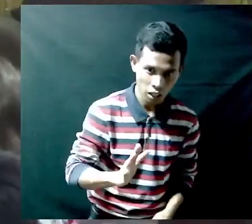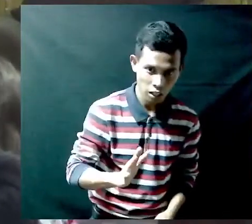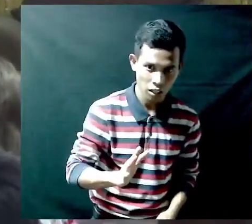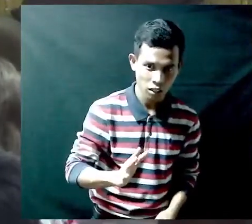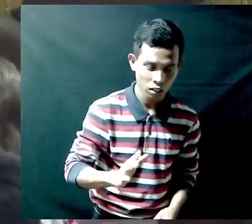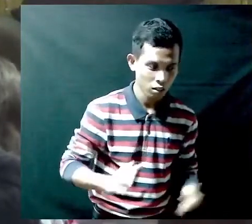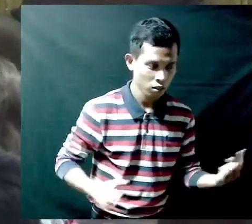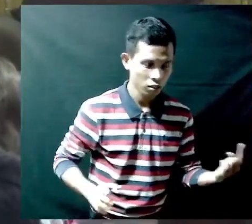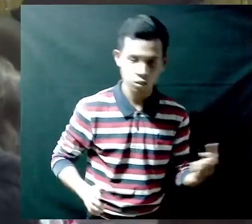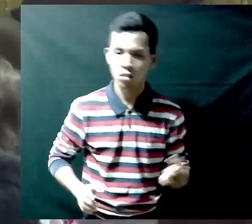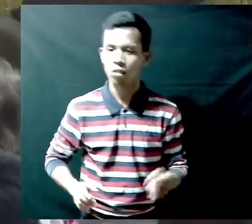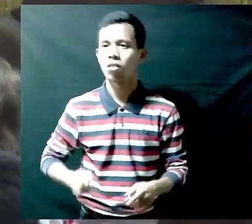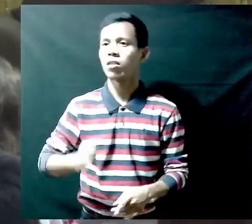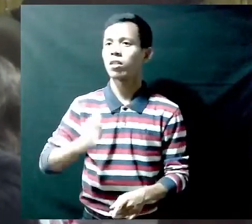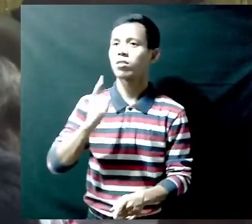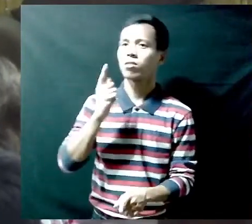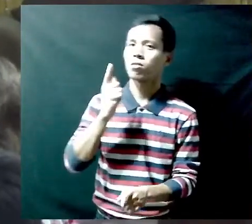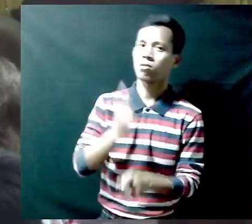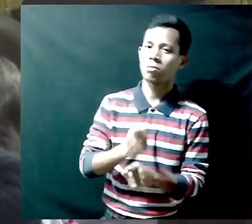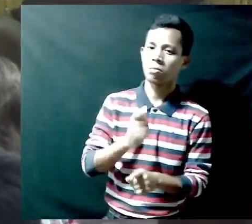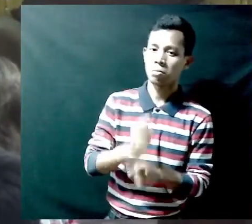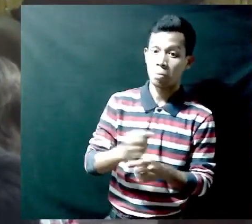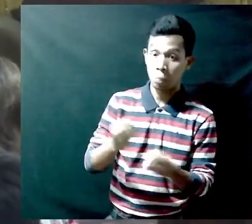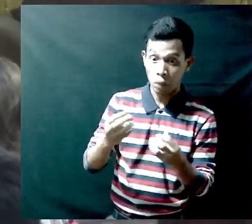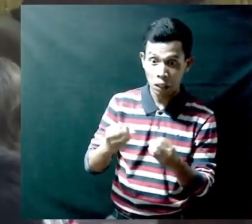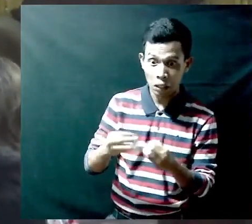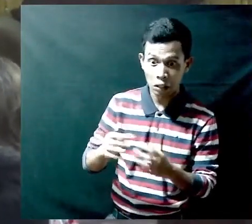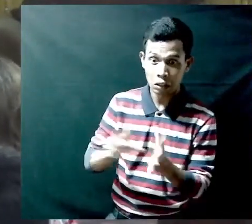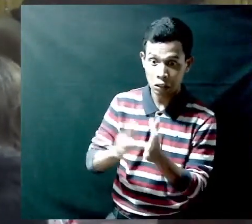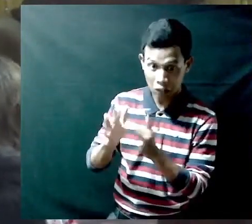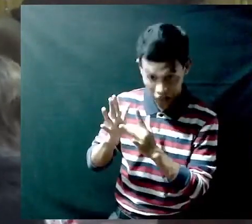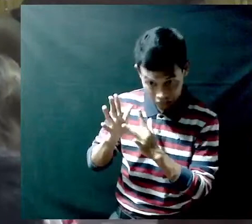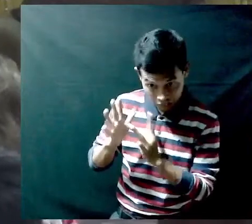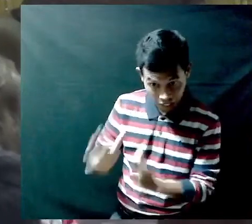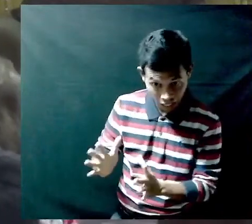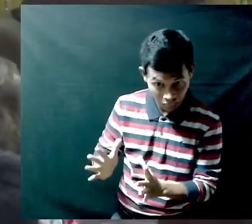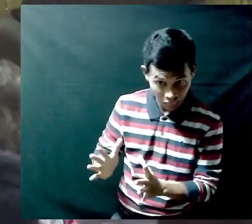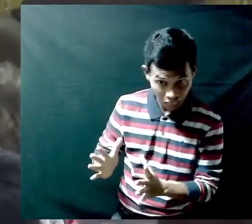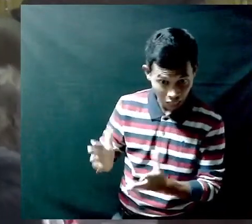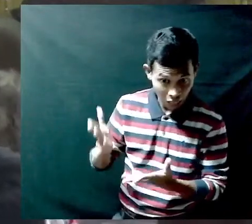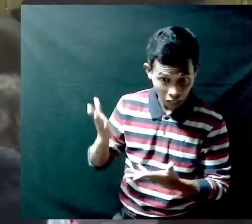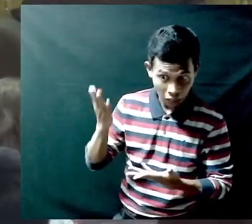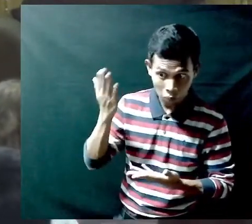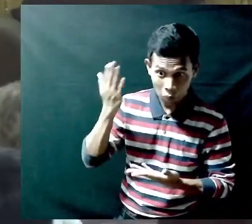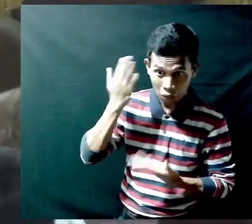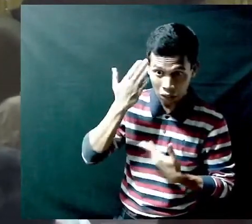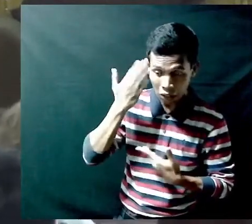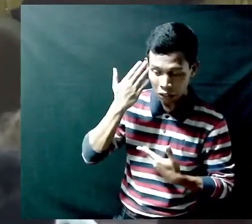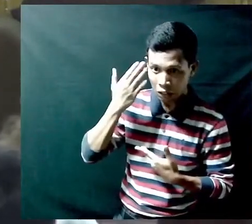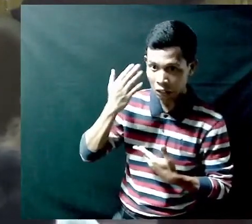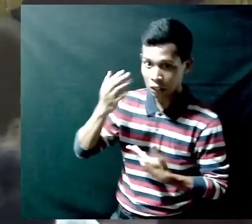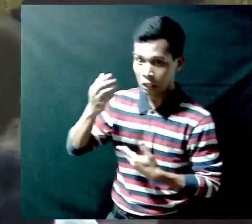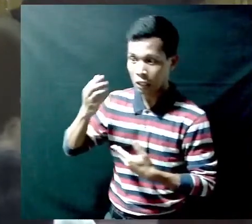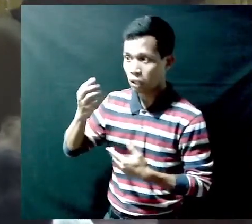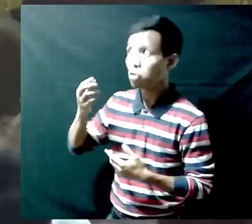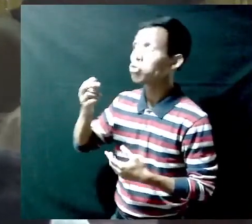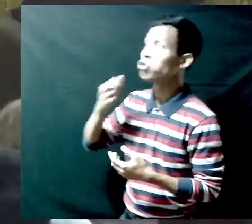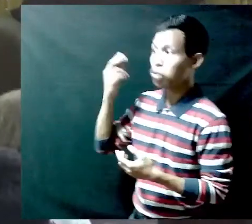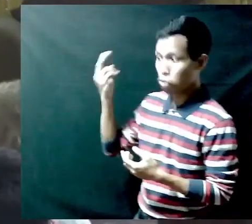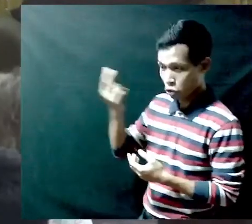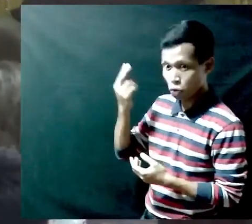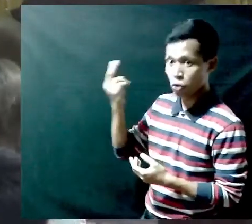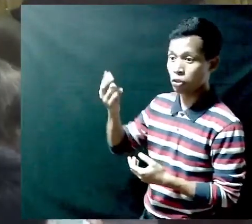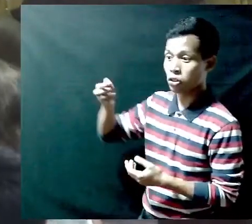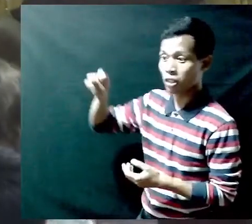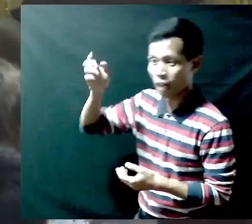Sabi ko, tama yun, ano? Marami kasing tao na Kristiyano, ginagamit nila ang pangalan ni Lord. Para kay Lord